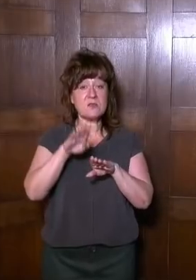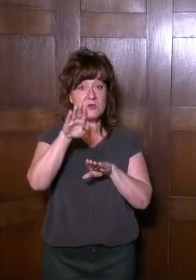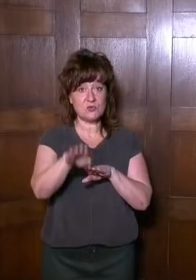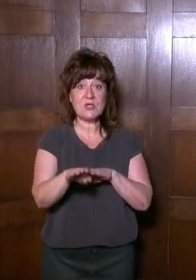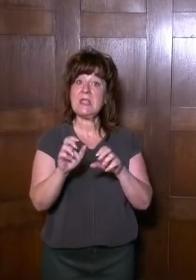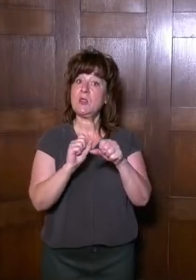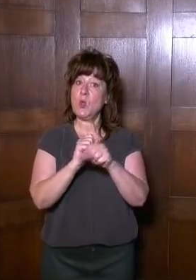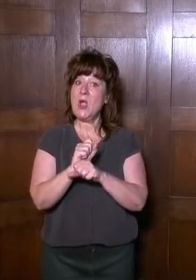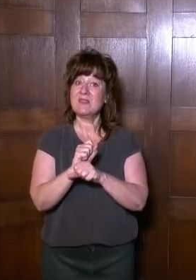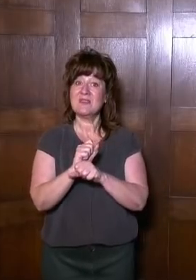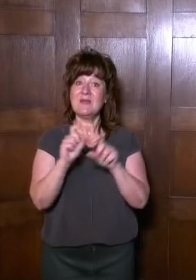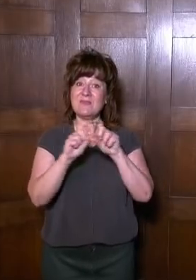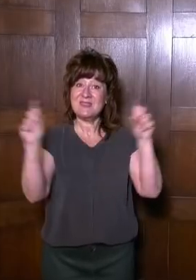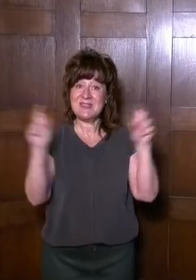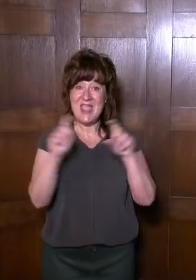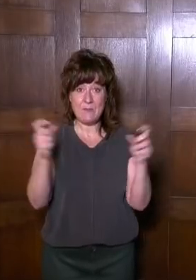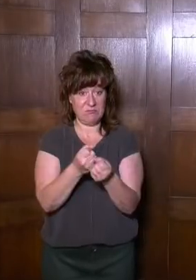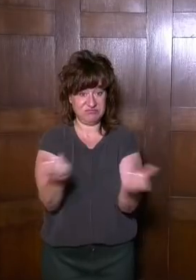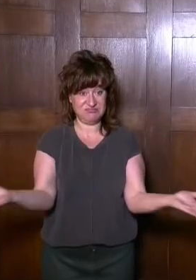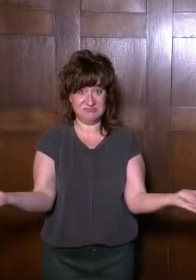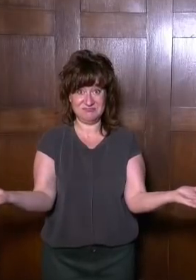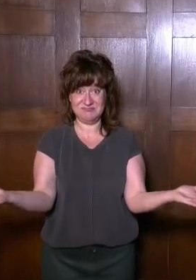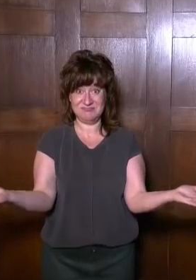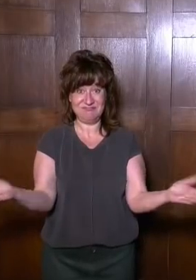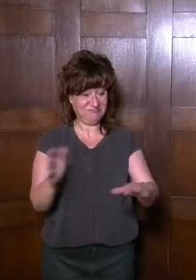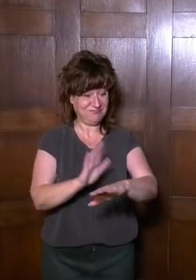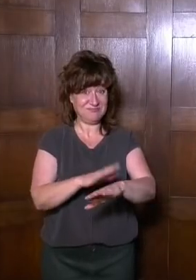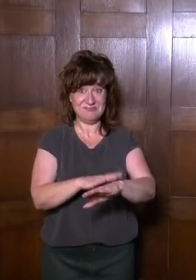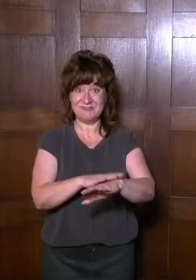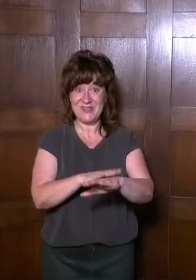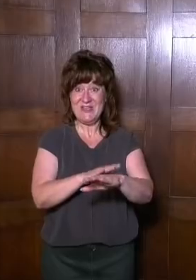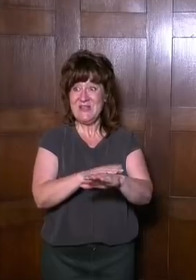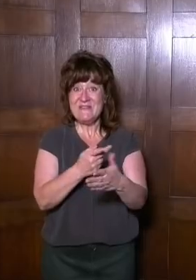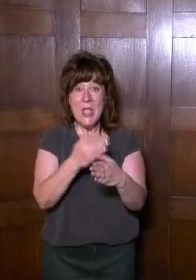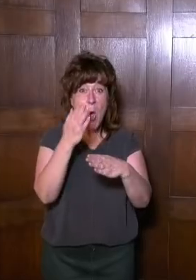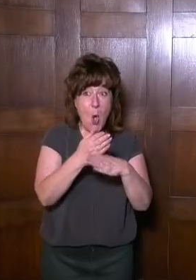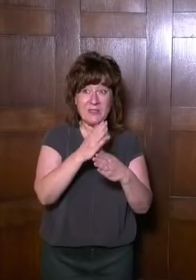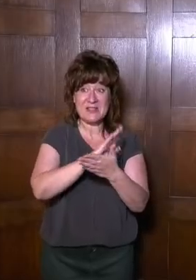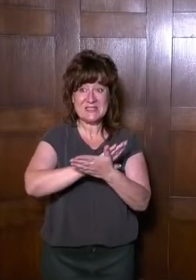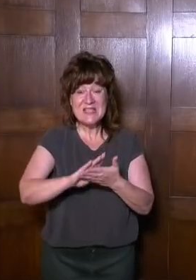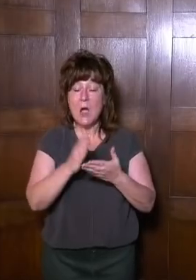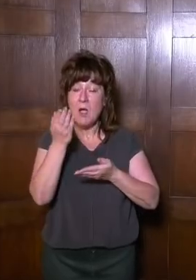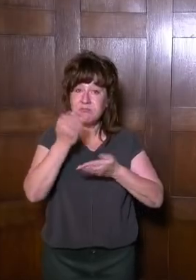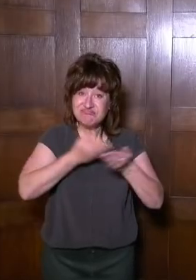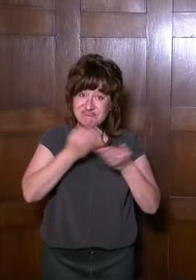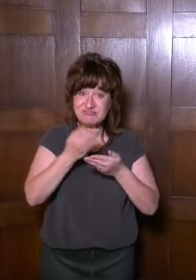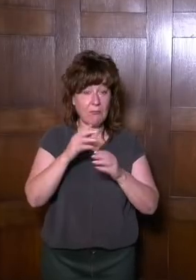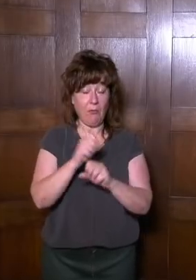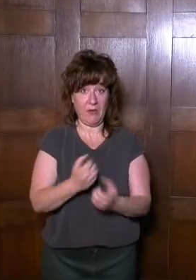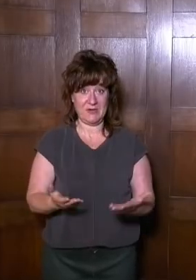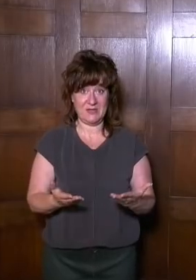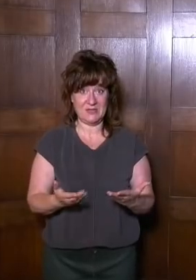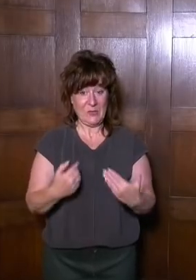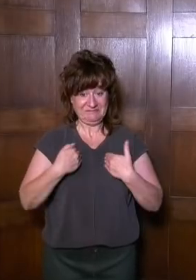wir, die Themen sind sehr breit gestreut und wir haben kaum Zeit, überhaupt das halbwegs vernünftig zu besprechen. Und zumindest wir